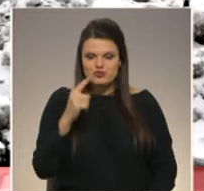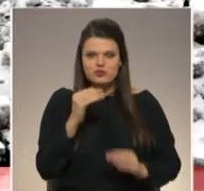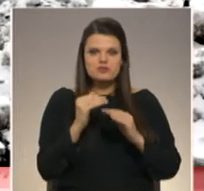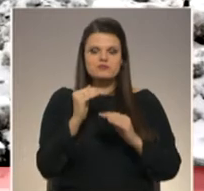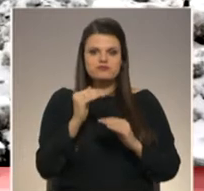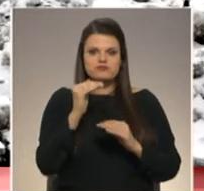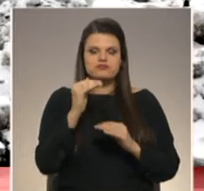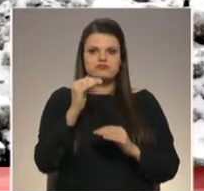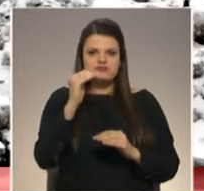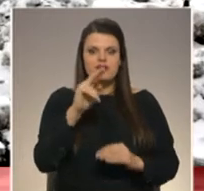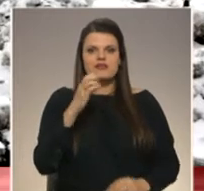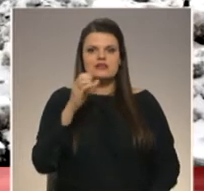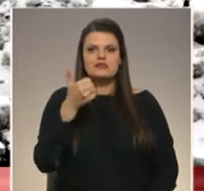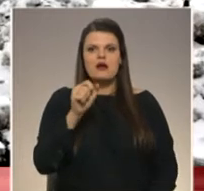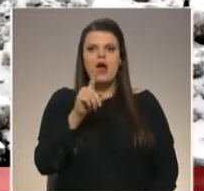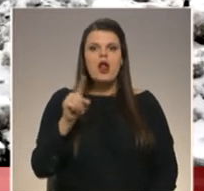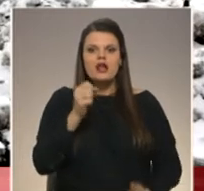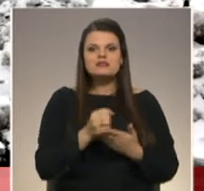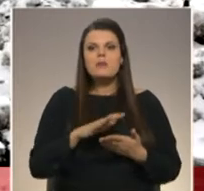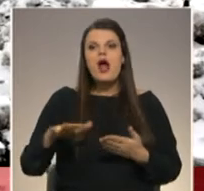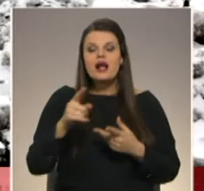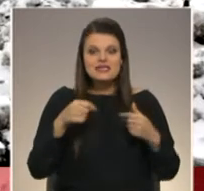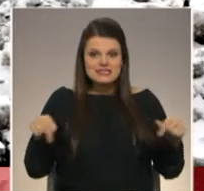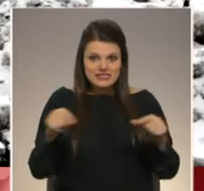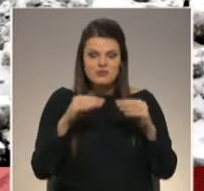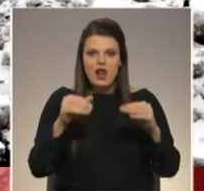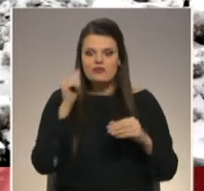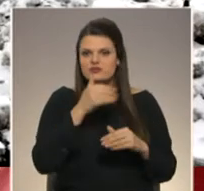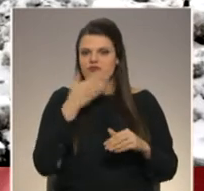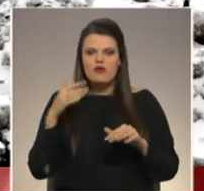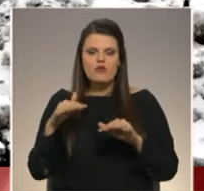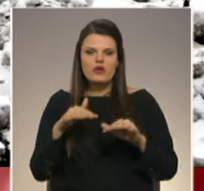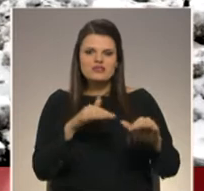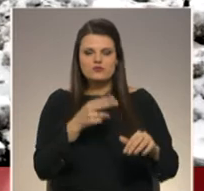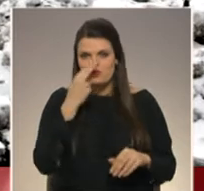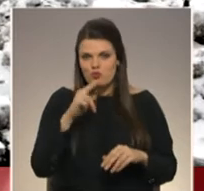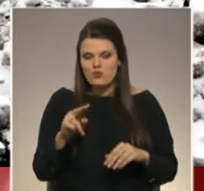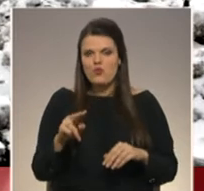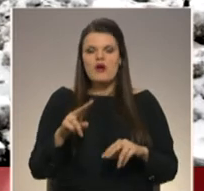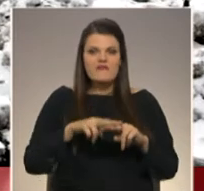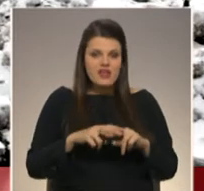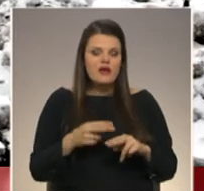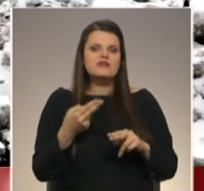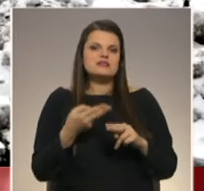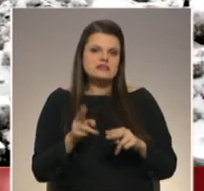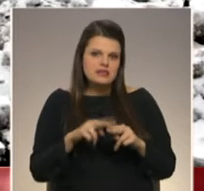cēlās. Nīzgales pagasta teritorijā vēl ledus nav izkustējies neietas. Līdz ar to